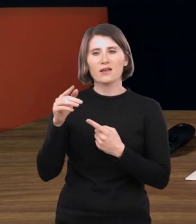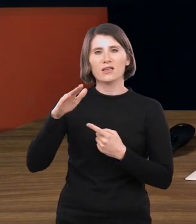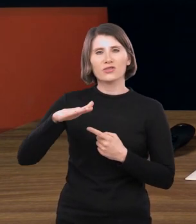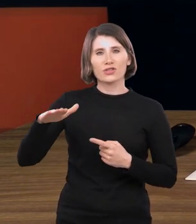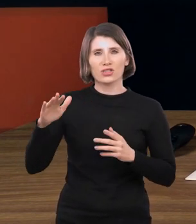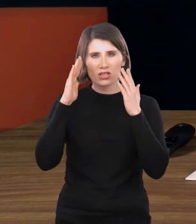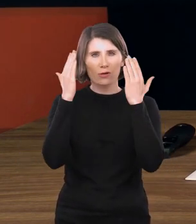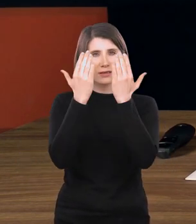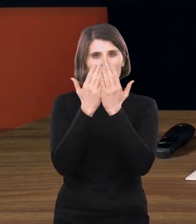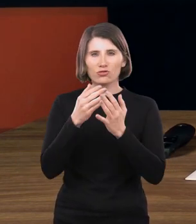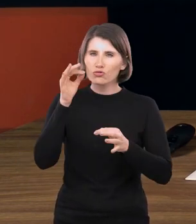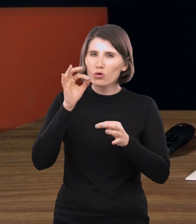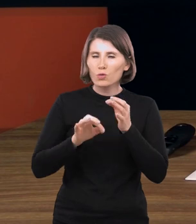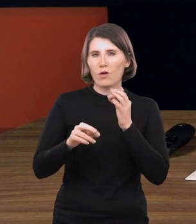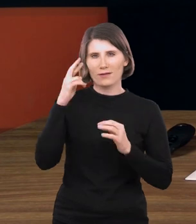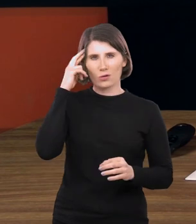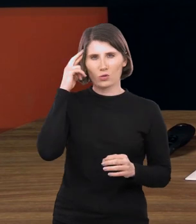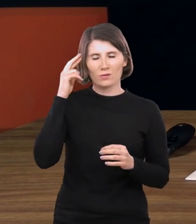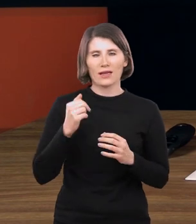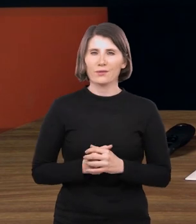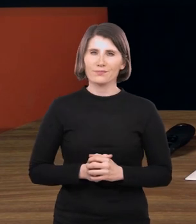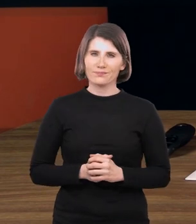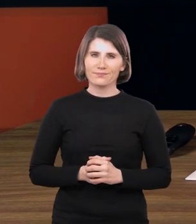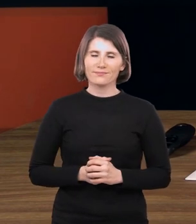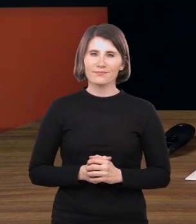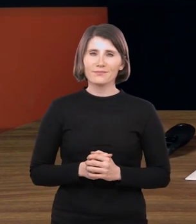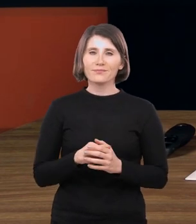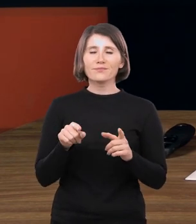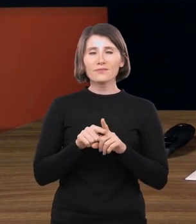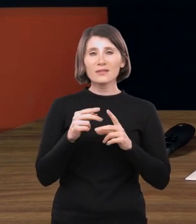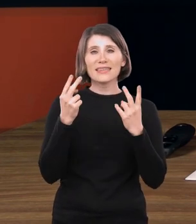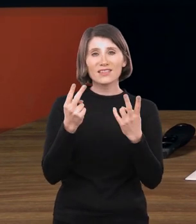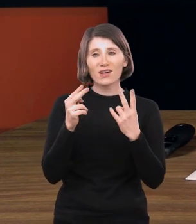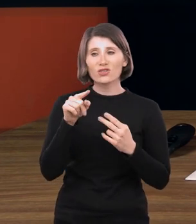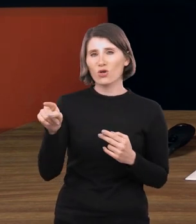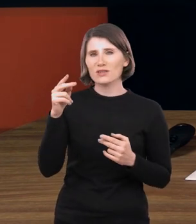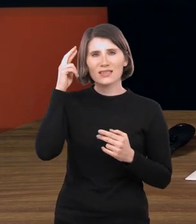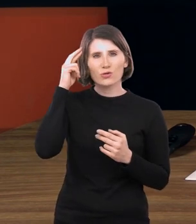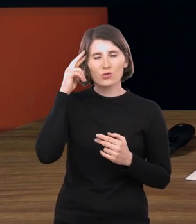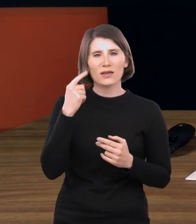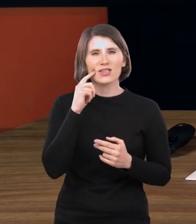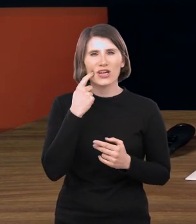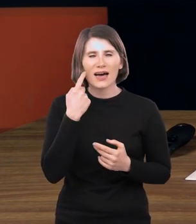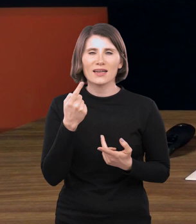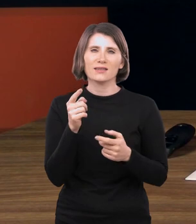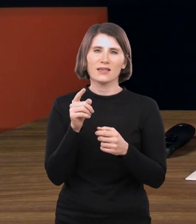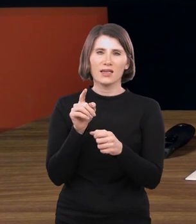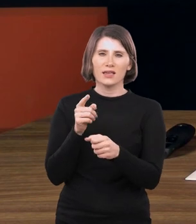dosłowne. To, co jest też ważne, to dziecko nie rozumie żartów, nie rozumie sarkazmu, nie rozumie